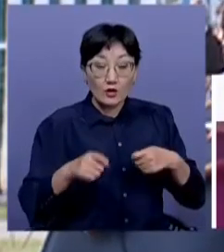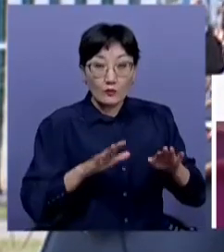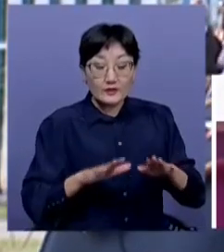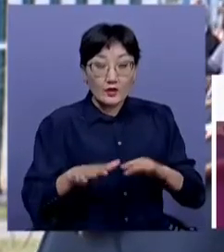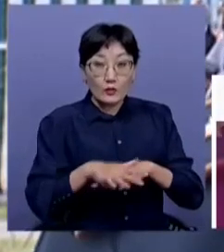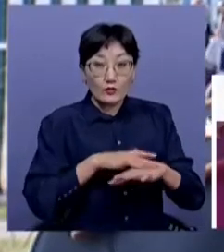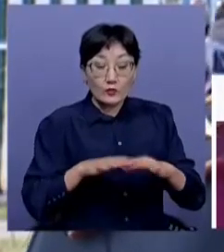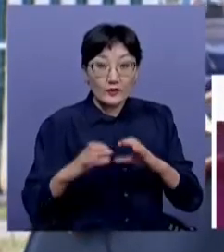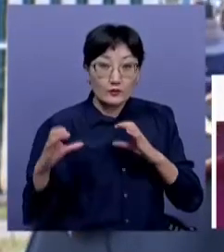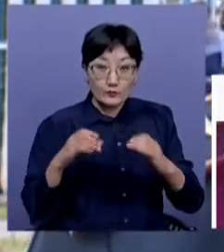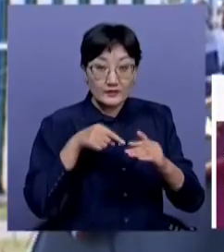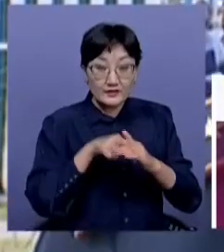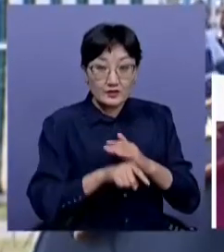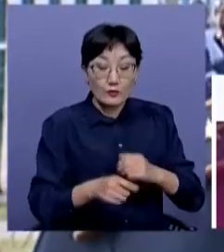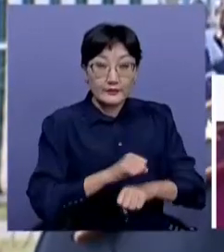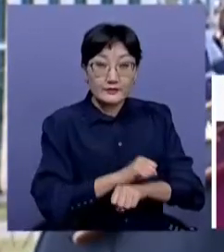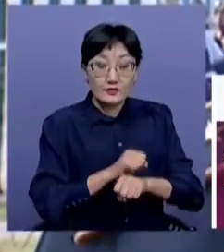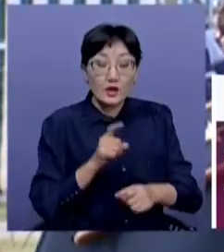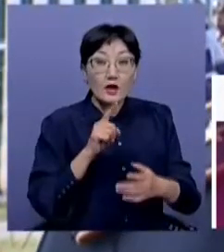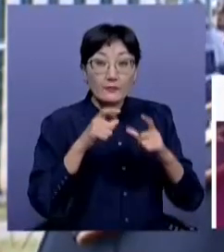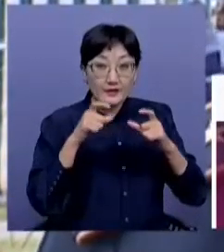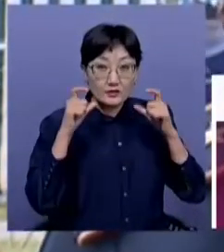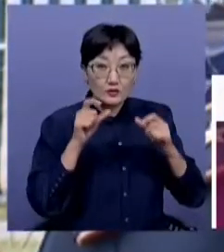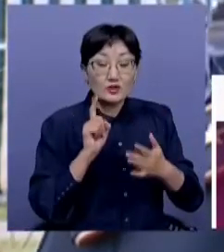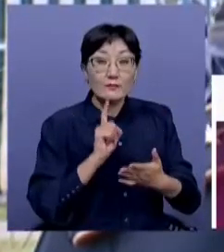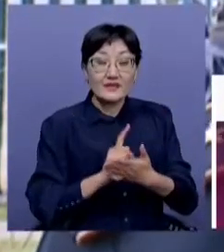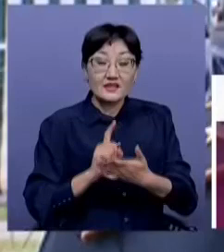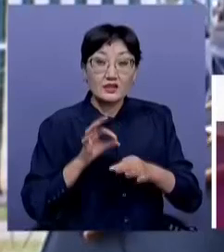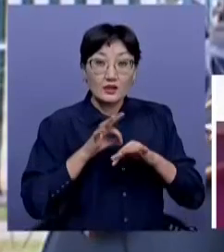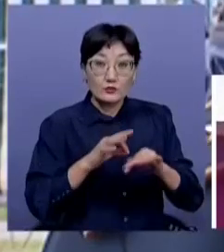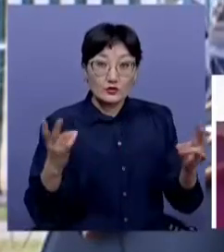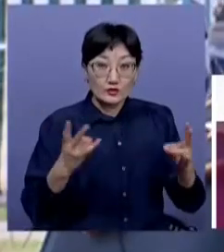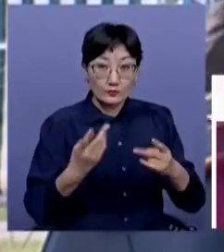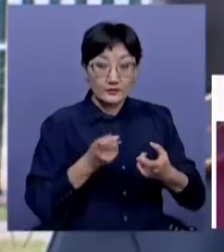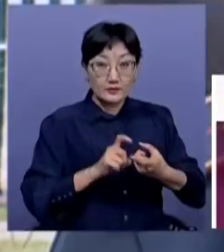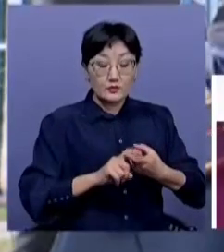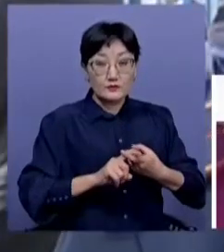көліктерде, аялдамаларда бетпердені міндетті түрде тағып жүру керек екендігі туралы